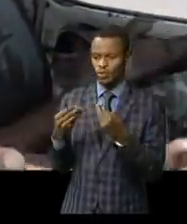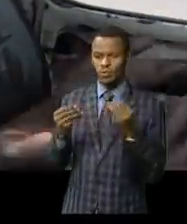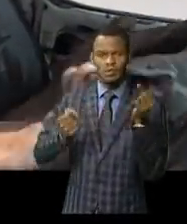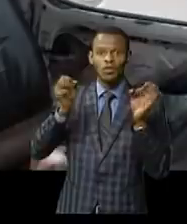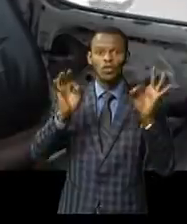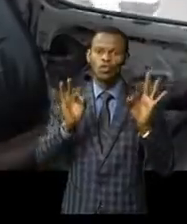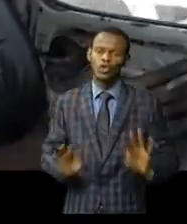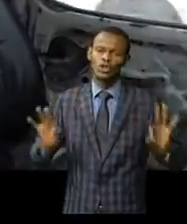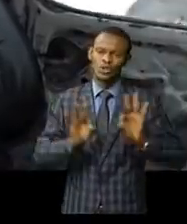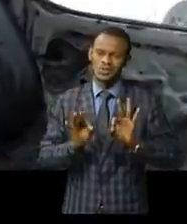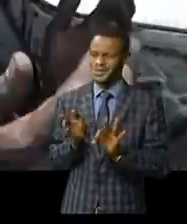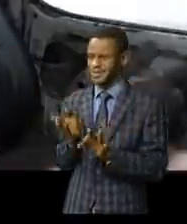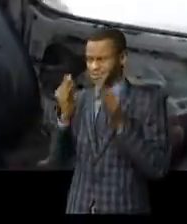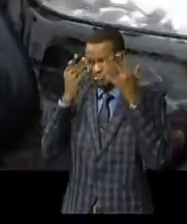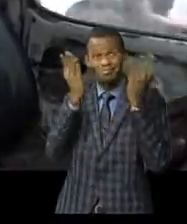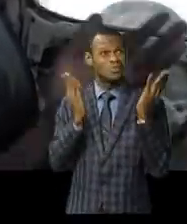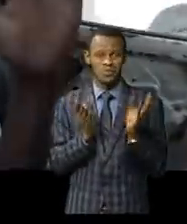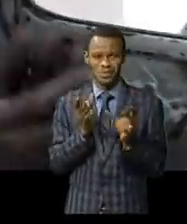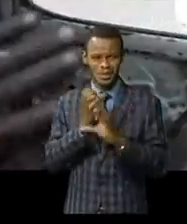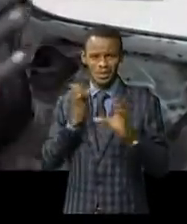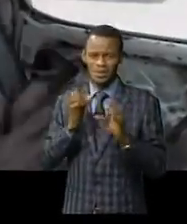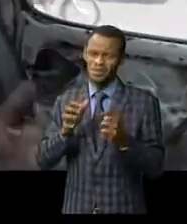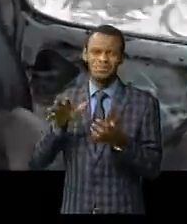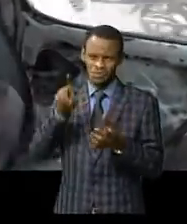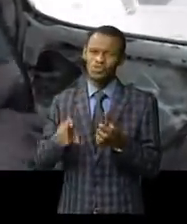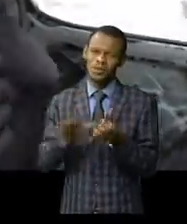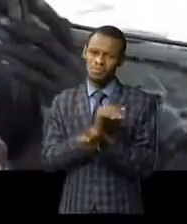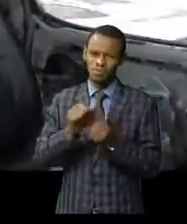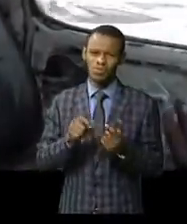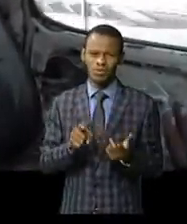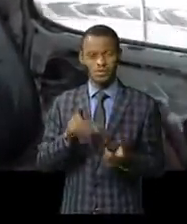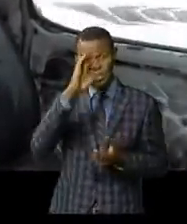En tout cas, je cherche un autre patron pour avoir un bon véhicule.